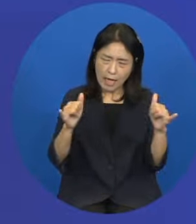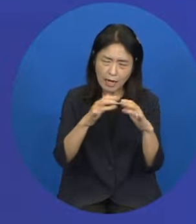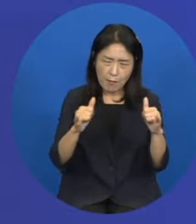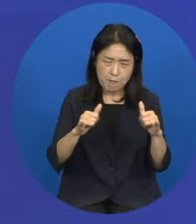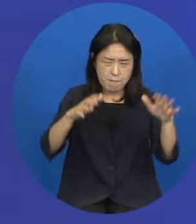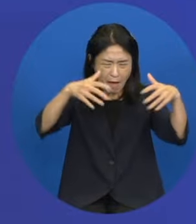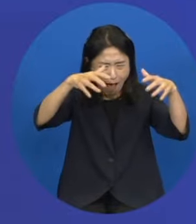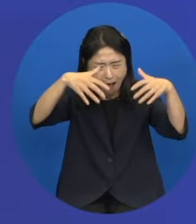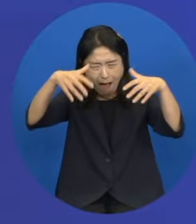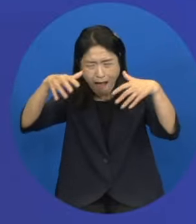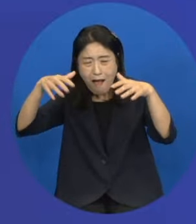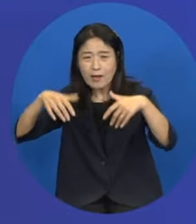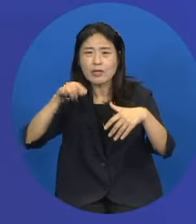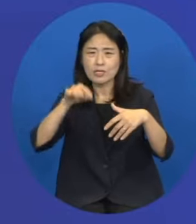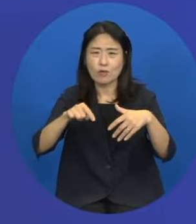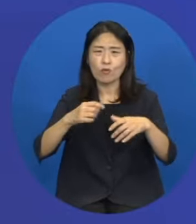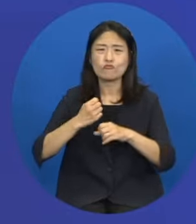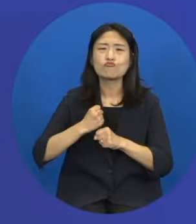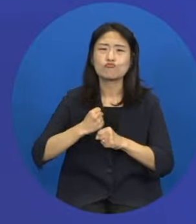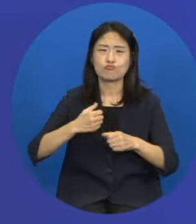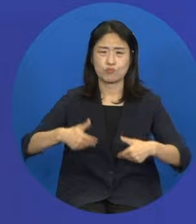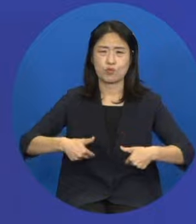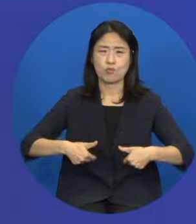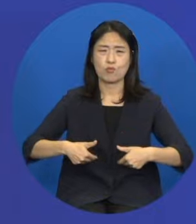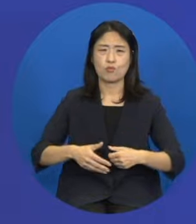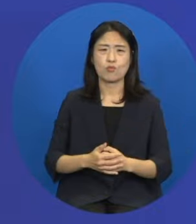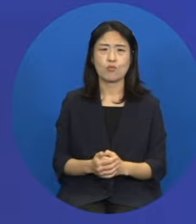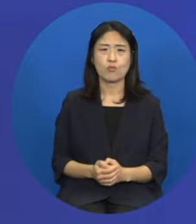대규모 인원 동원은